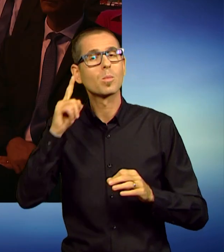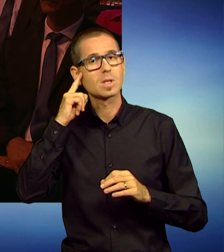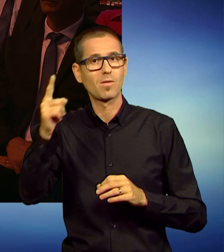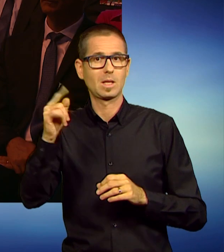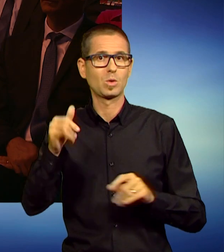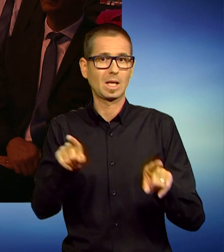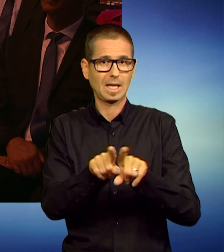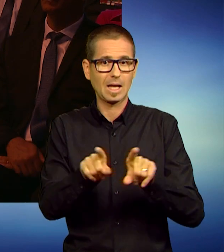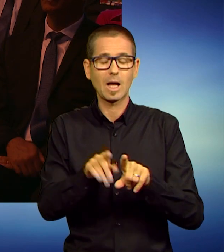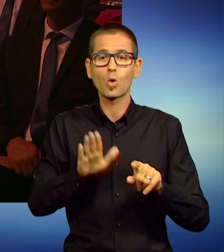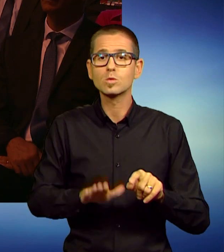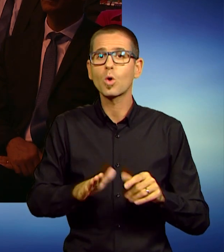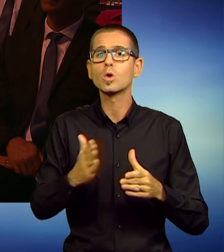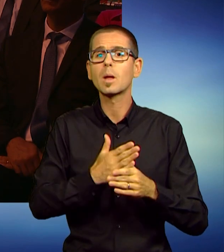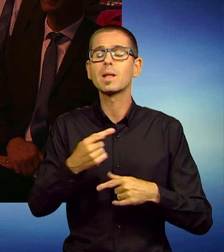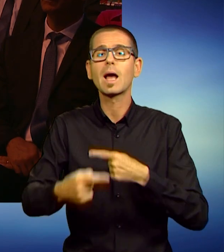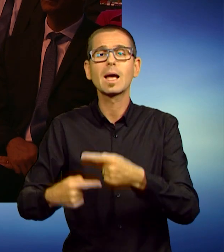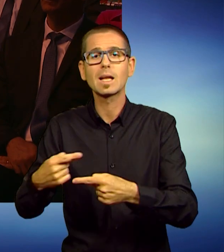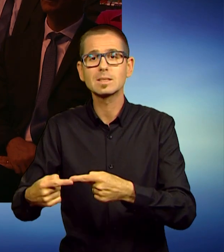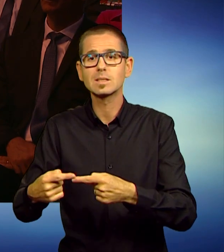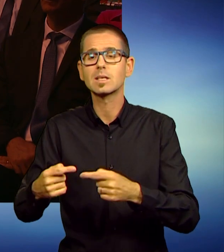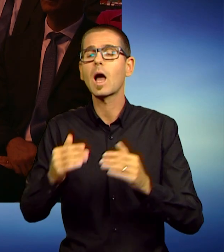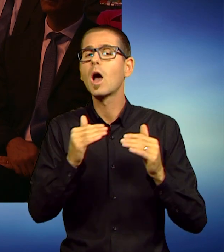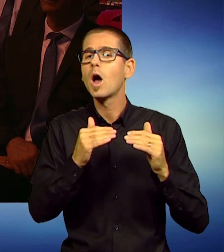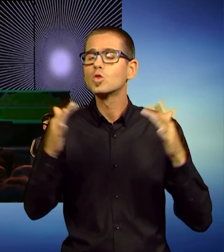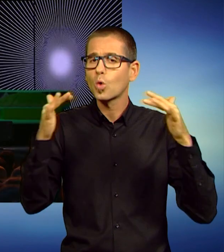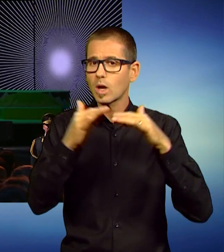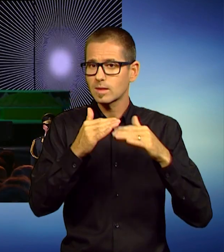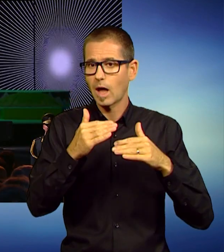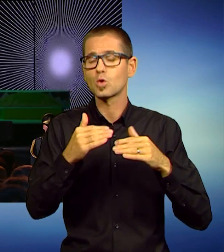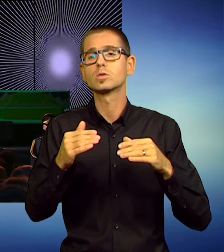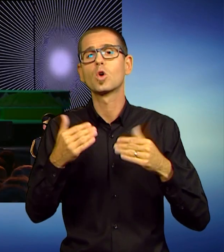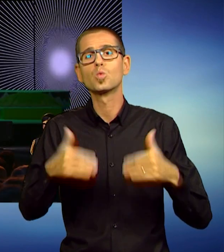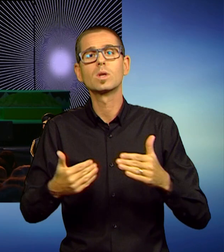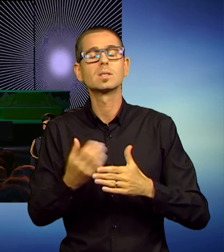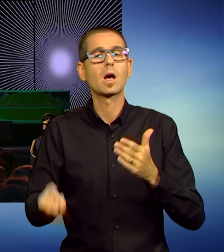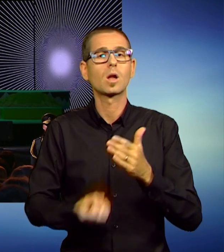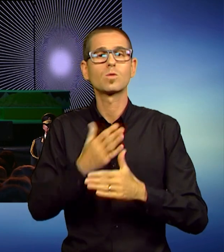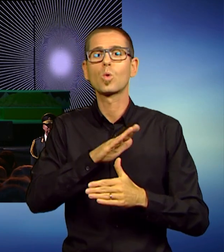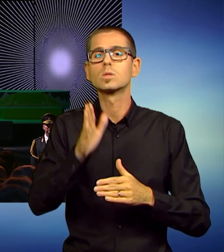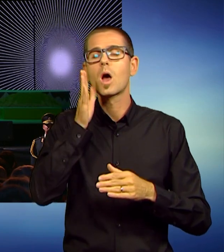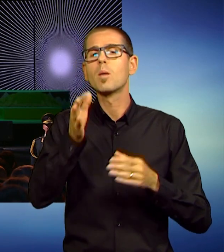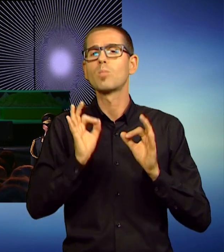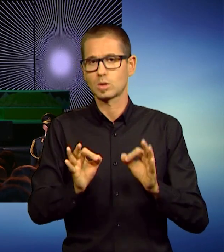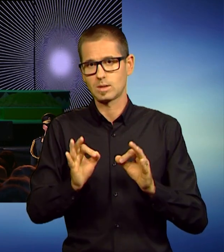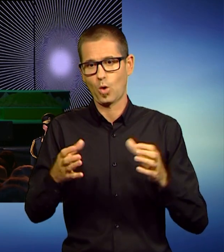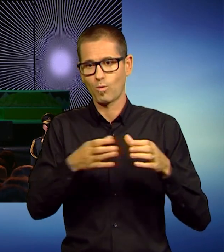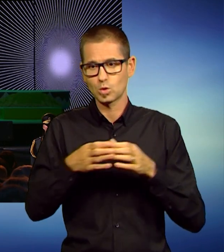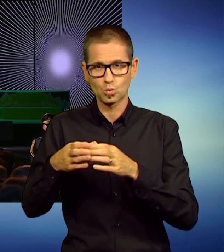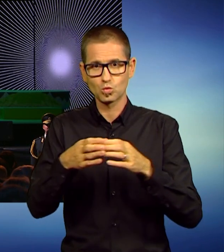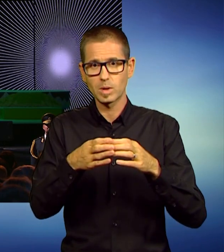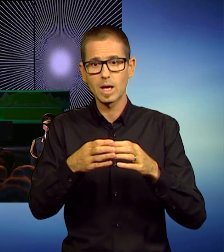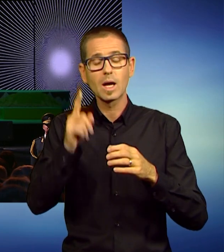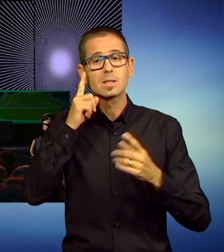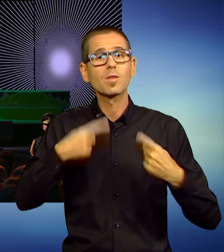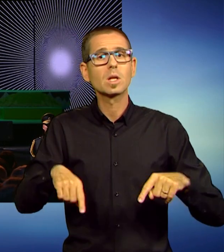sta enakost spolov in medgeneracijska solidarnost nujni za razvoj vseh potencialov v družbi. Zavedamo se, da